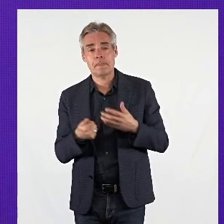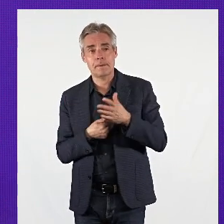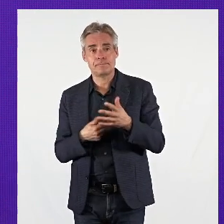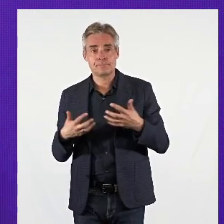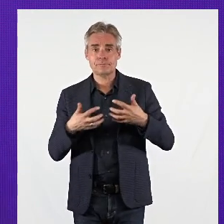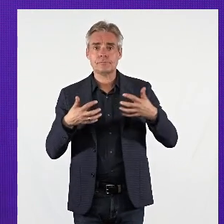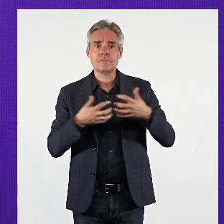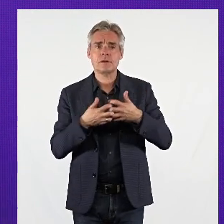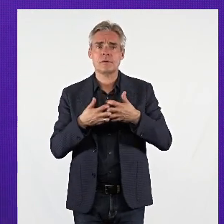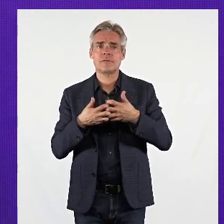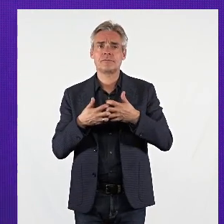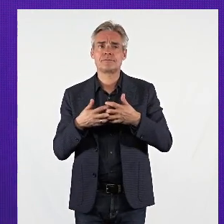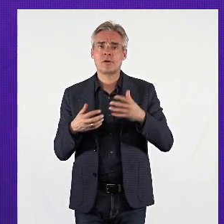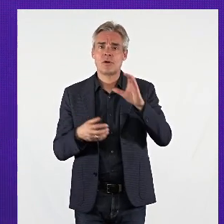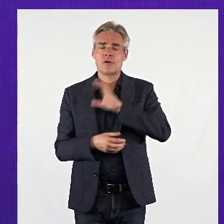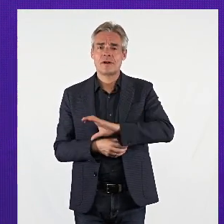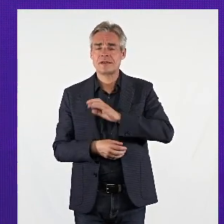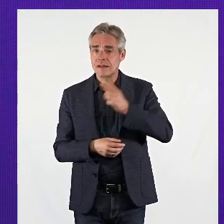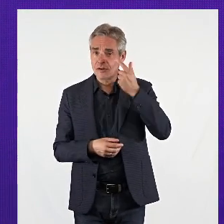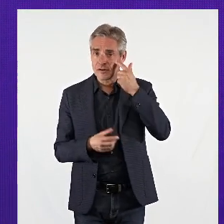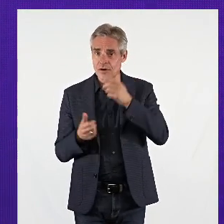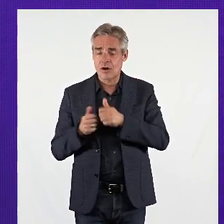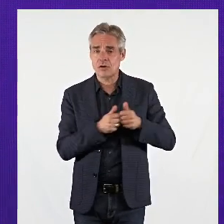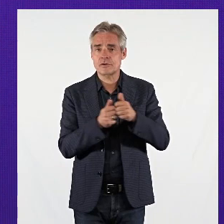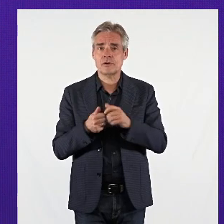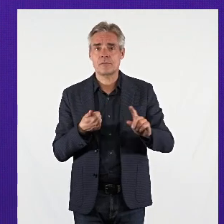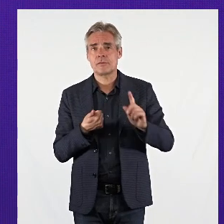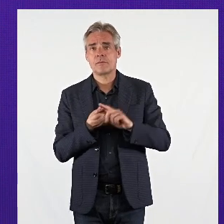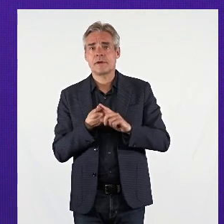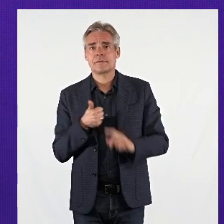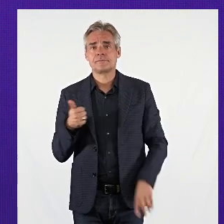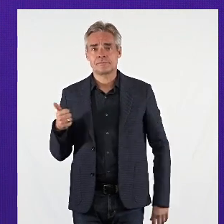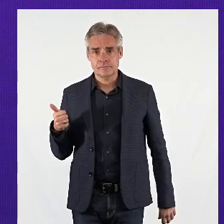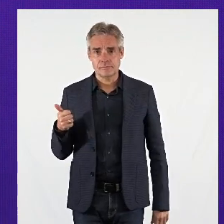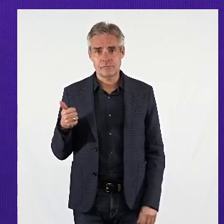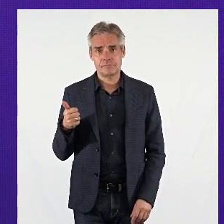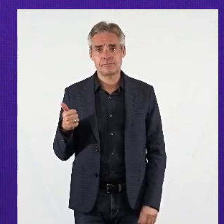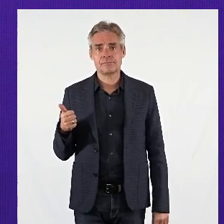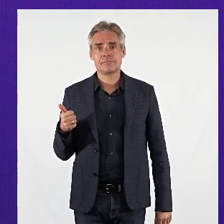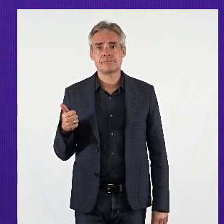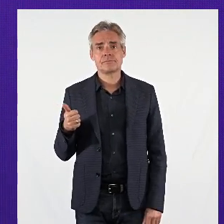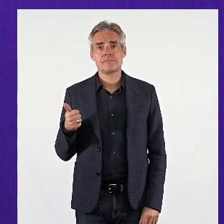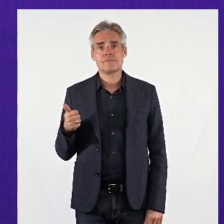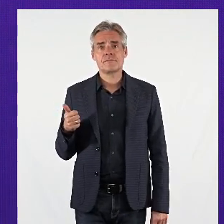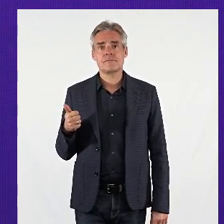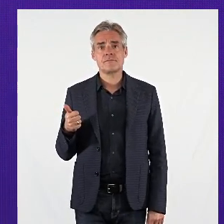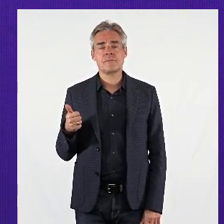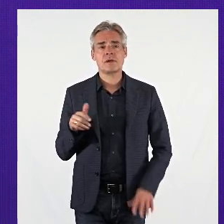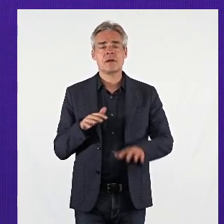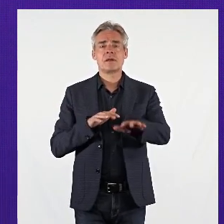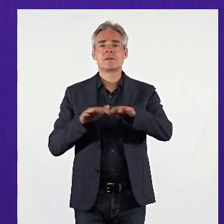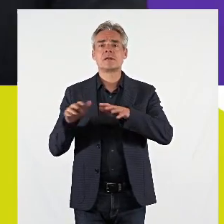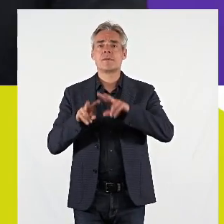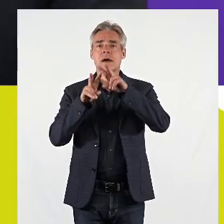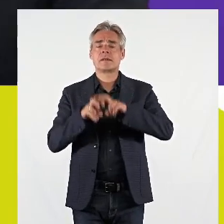qu'on va essayer d'évoquer ensemble. Le premier que vous portez, porté, c'est celui du dispositif d'analyse globale